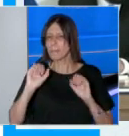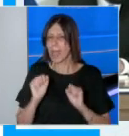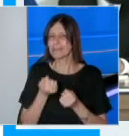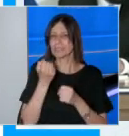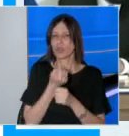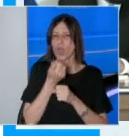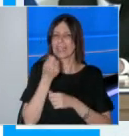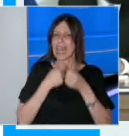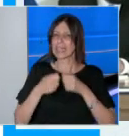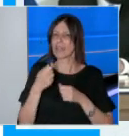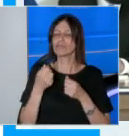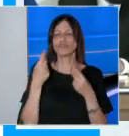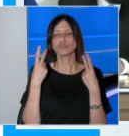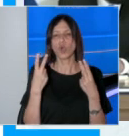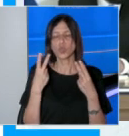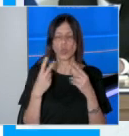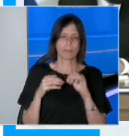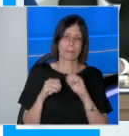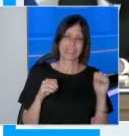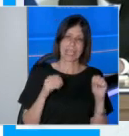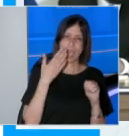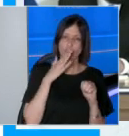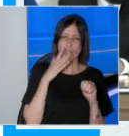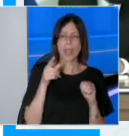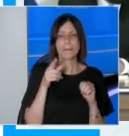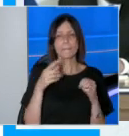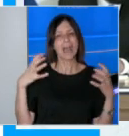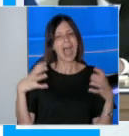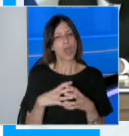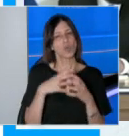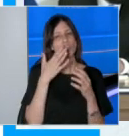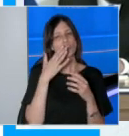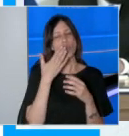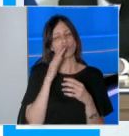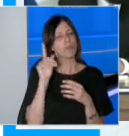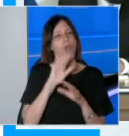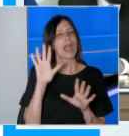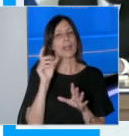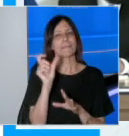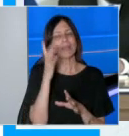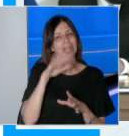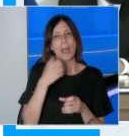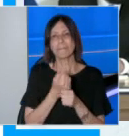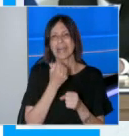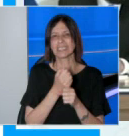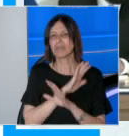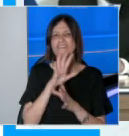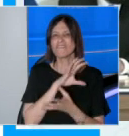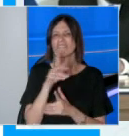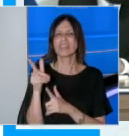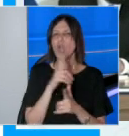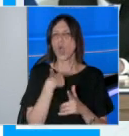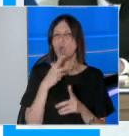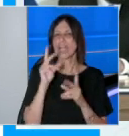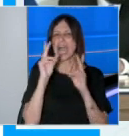כלכליות משמעותיות במזרח ירושלים. אחדות ירושלים היא לא רק מילים, היא גם מעשים. שום טרור לא יעצור אותנו מהגשמת